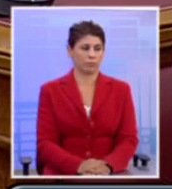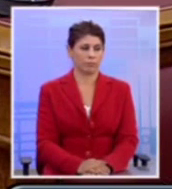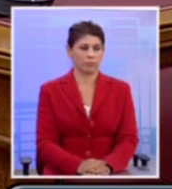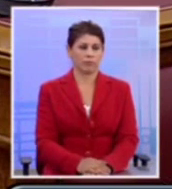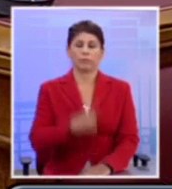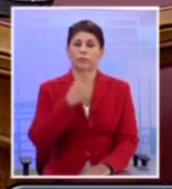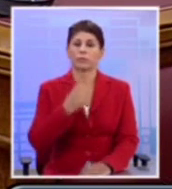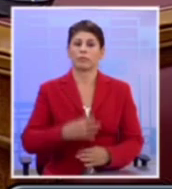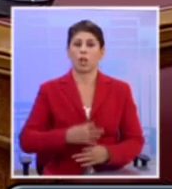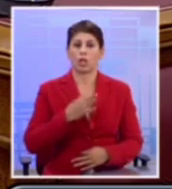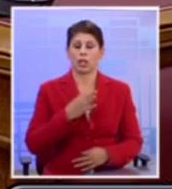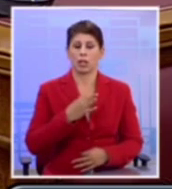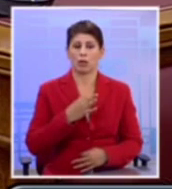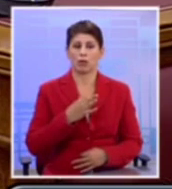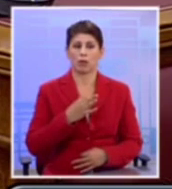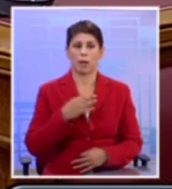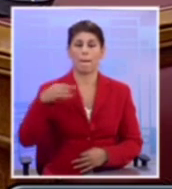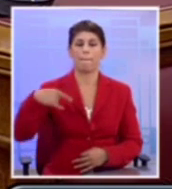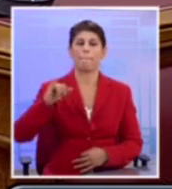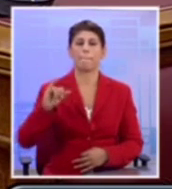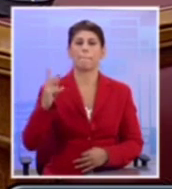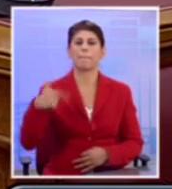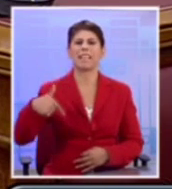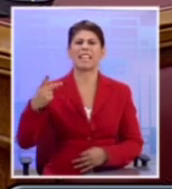λέει ο κύριος Πιγκάς